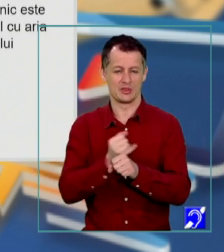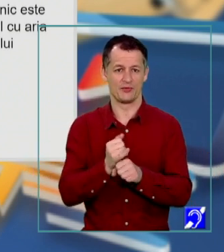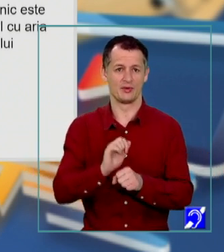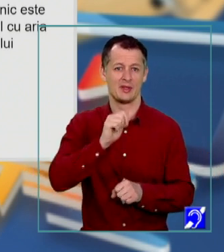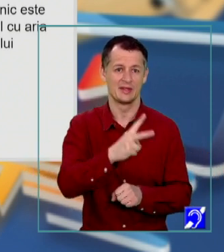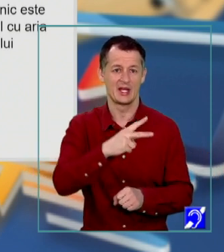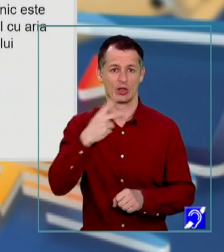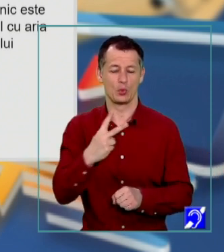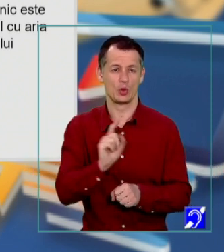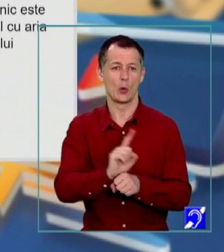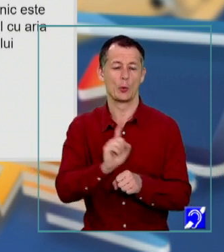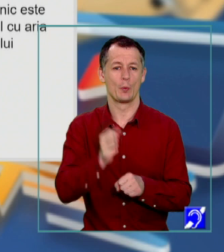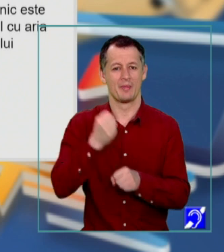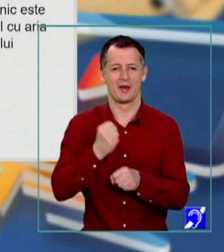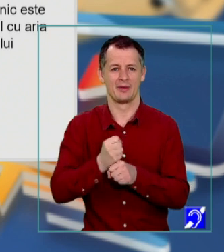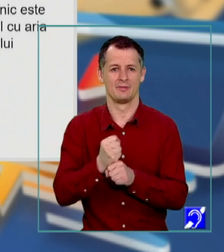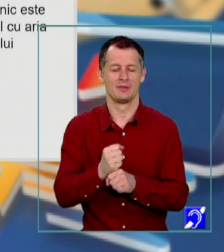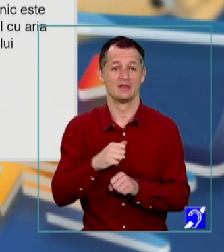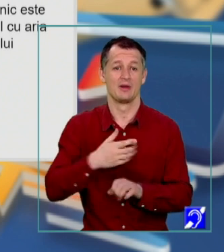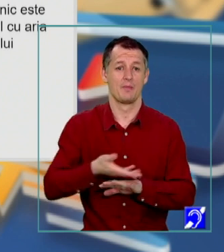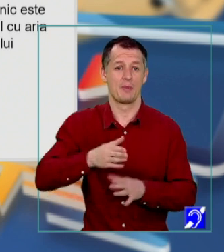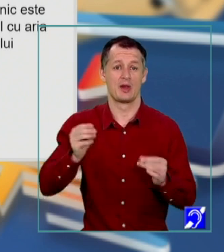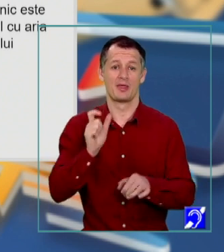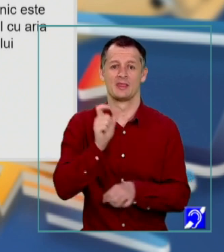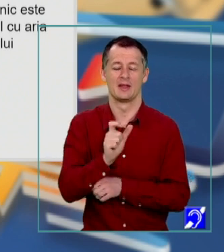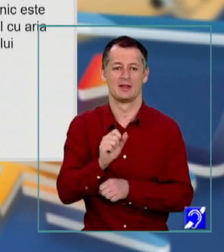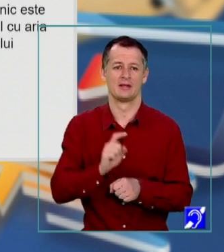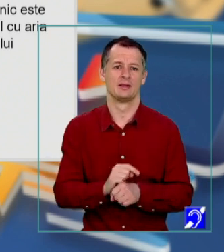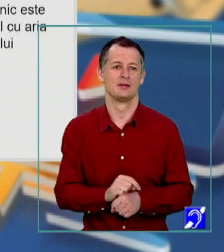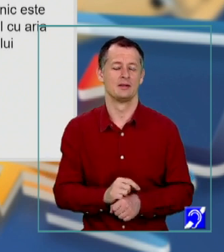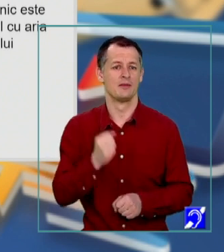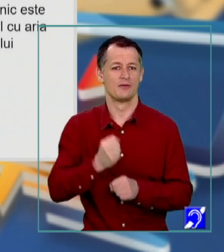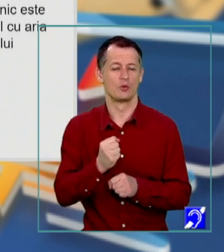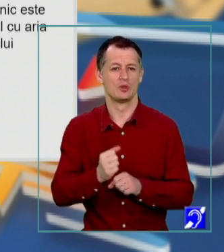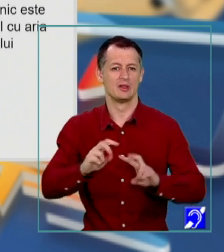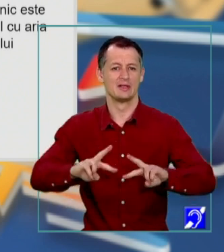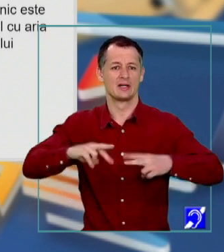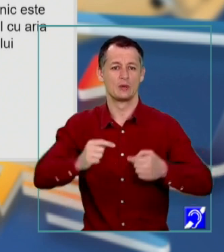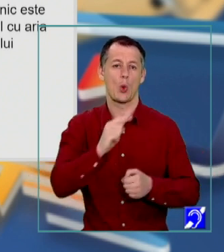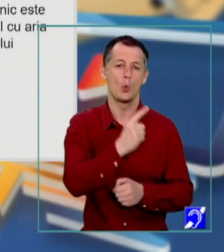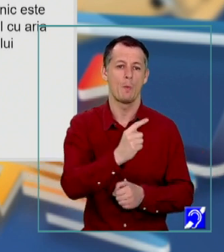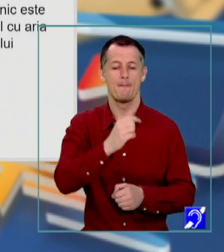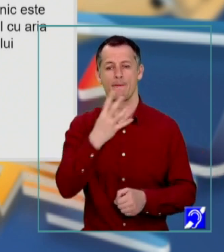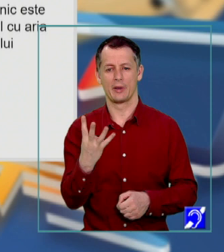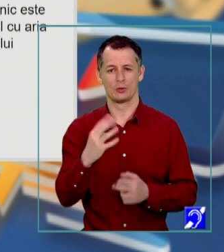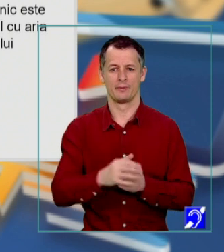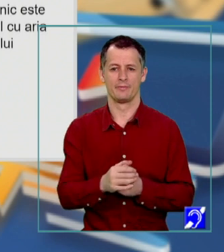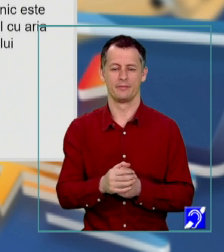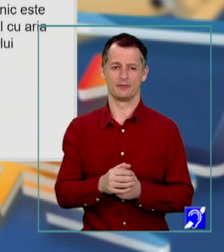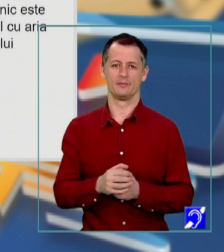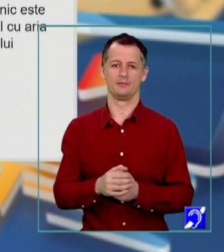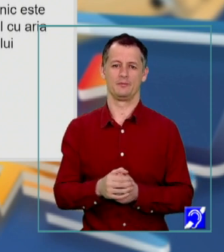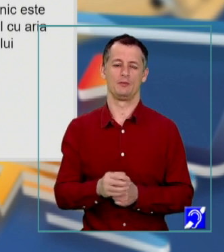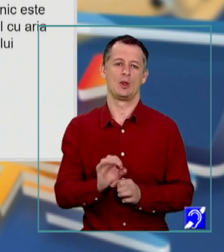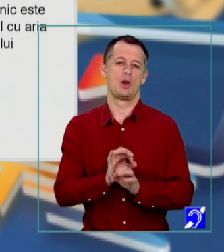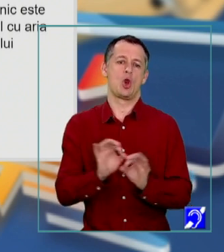transformarea 3,2, lucru mecanic este mai mare decât lucru mecanic efectuat în transformarea 1,4. Corelând,